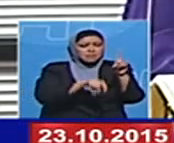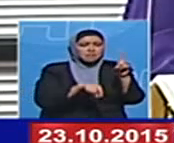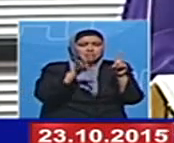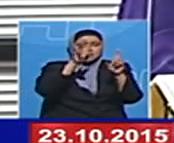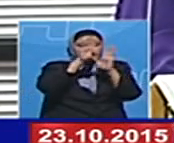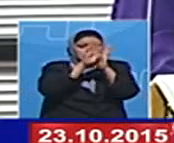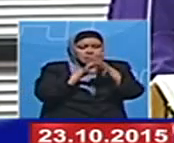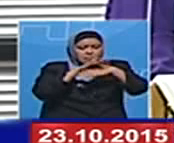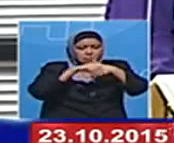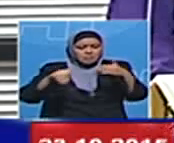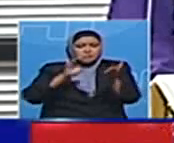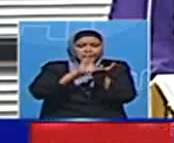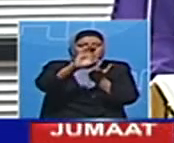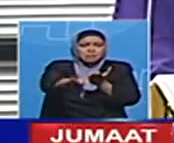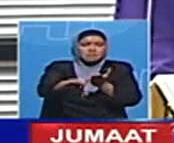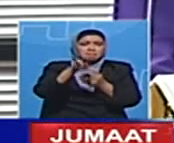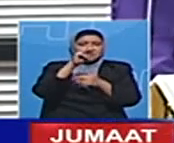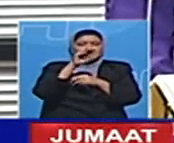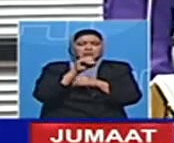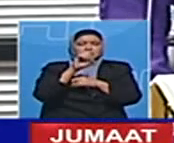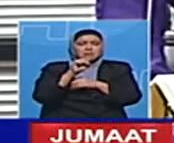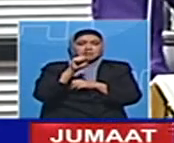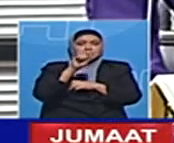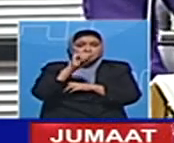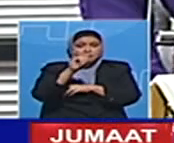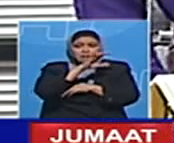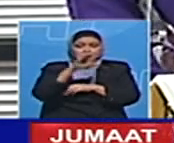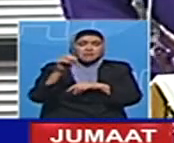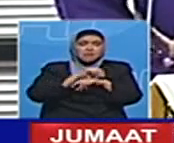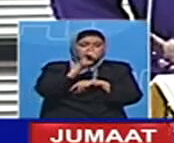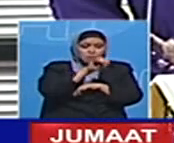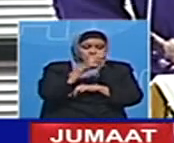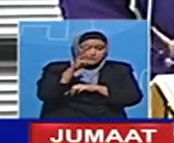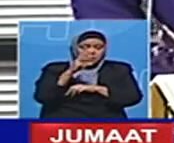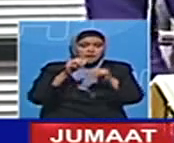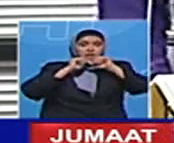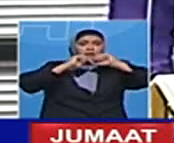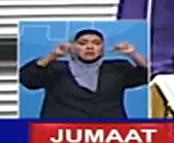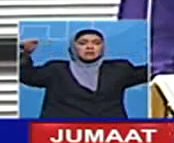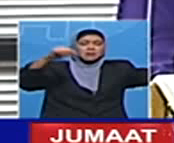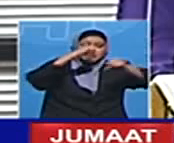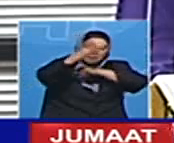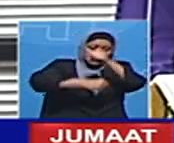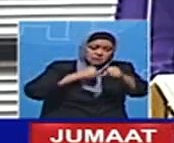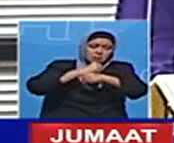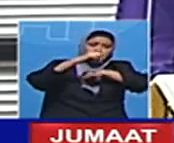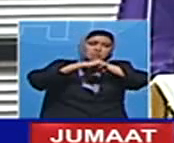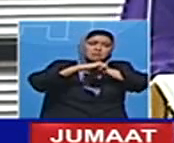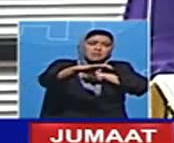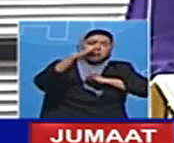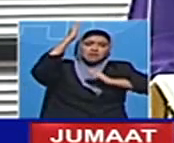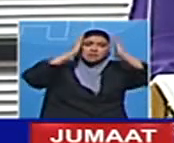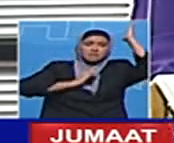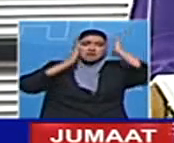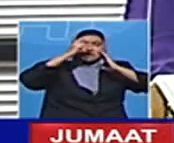teknologi dan inovasi lantaran 2016 akan diisytiharkan sebagai tahun pengkomersialan Malaysia